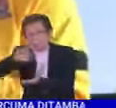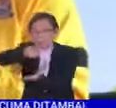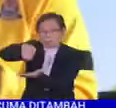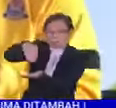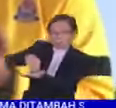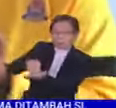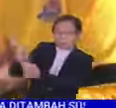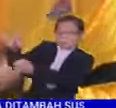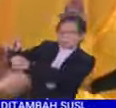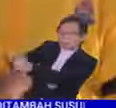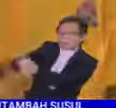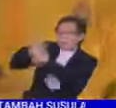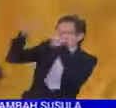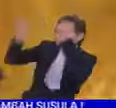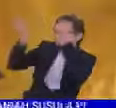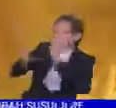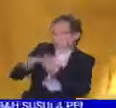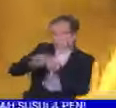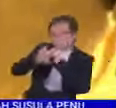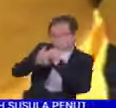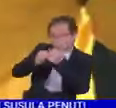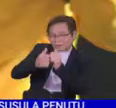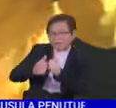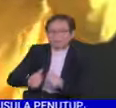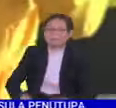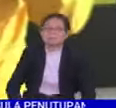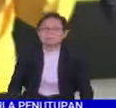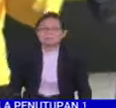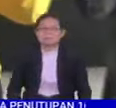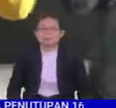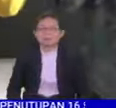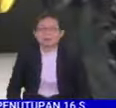pusat tarikan pelancongan sukan.